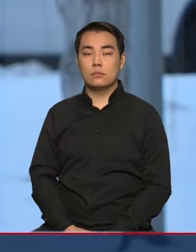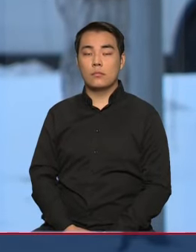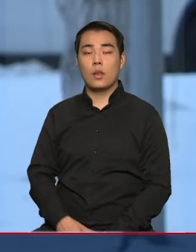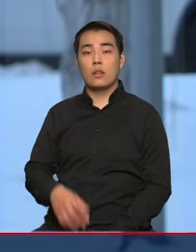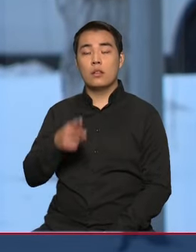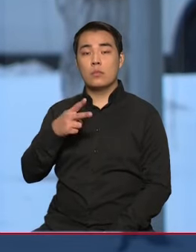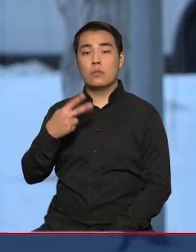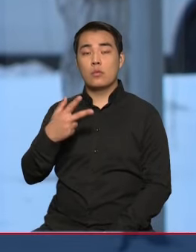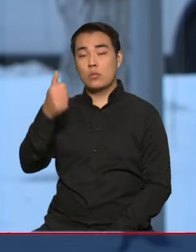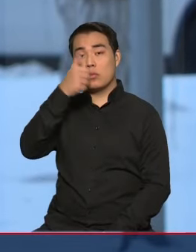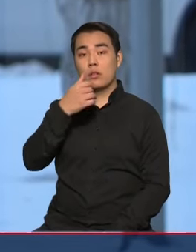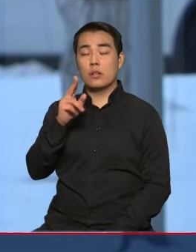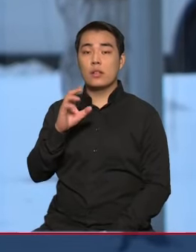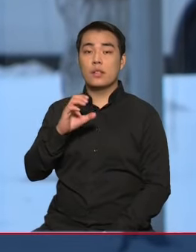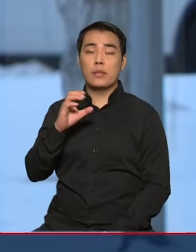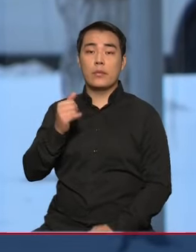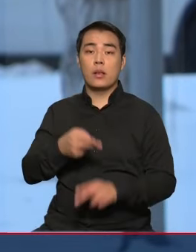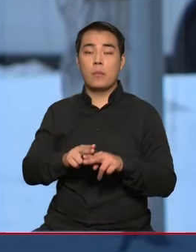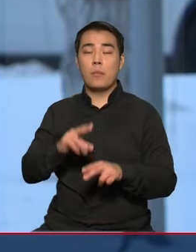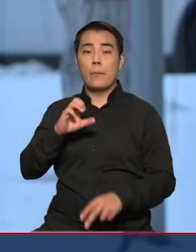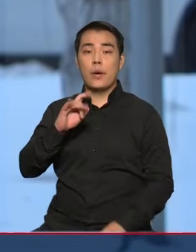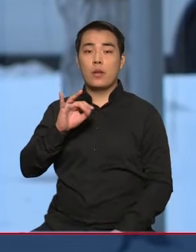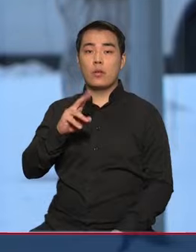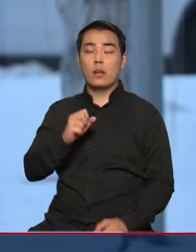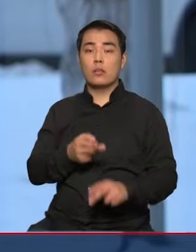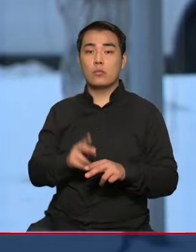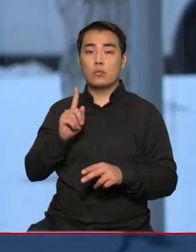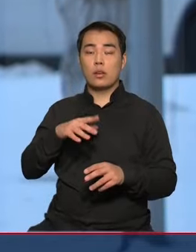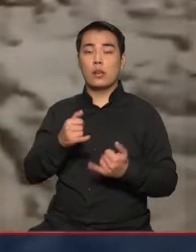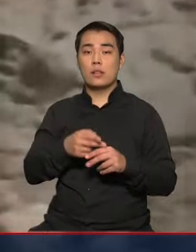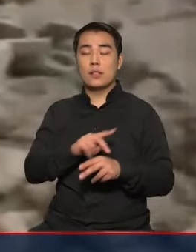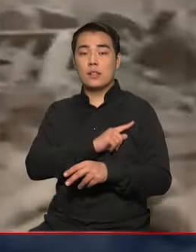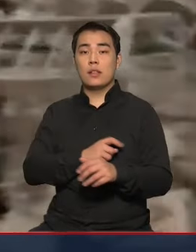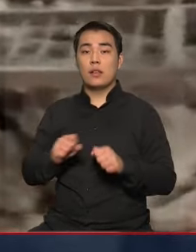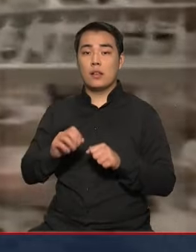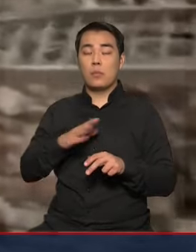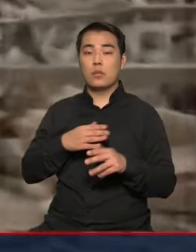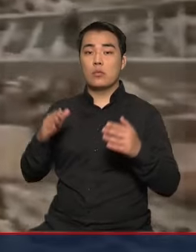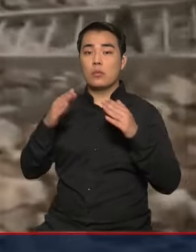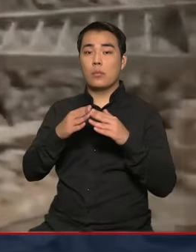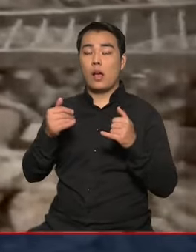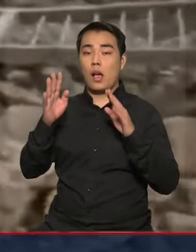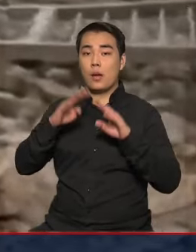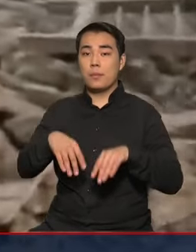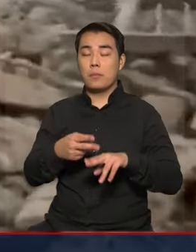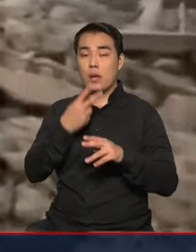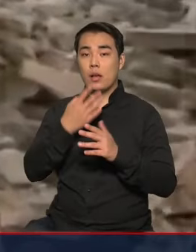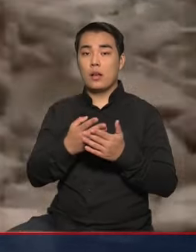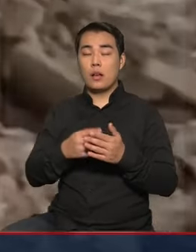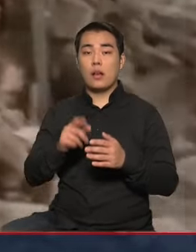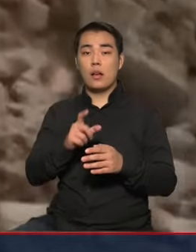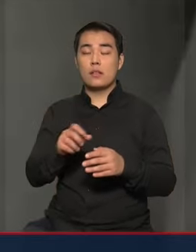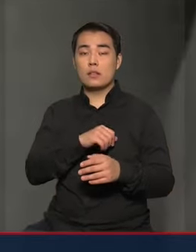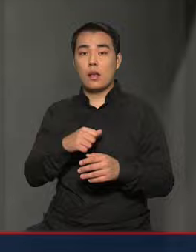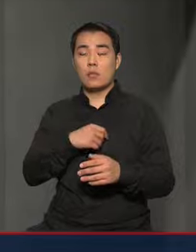Екі мың 23 жылдың қыркүйегінде Марокко халқы да жойқын зілзаладан қатты зардап шекті. Үйінді астында қалғандарды жұрт қолмен